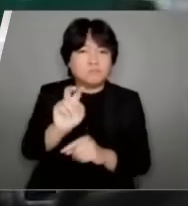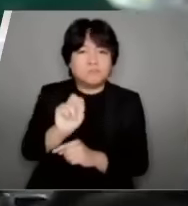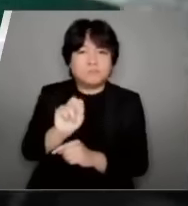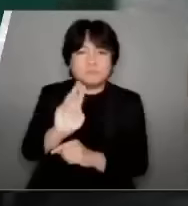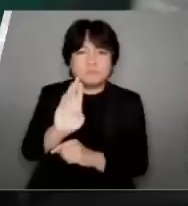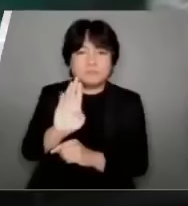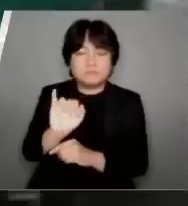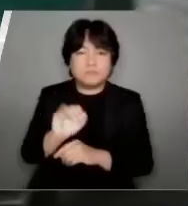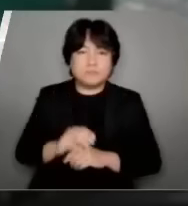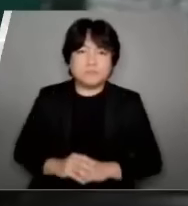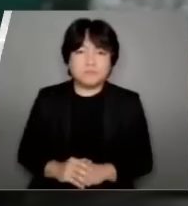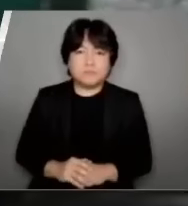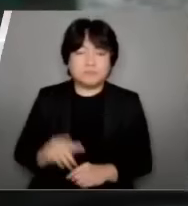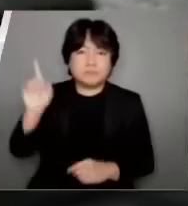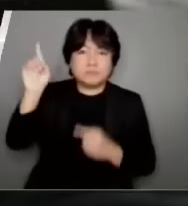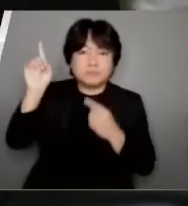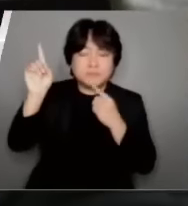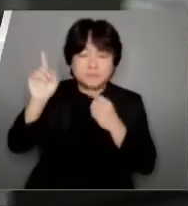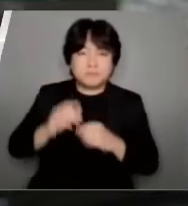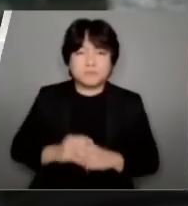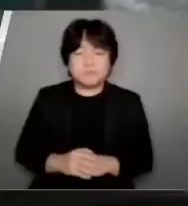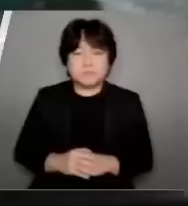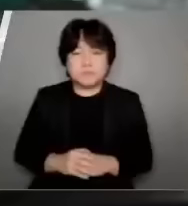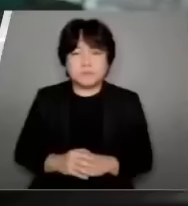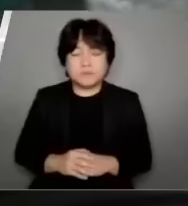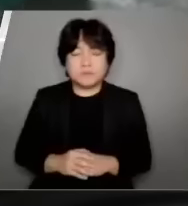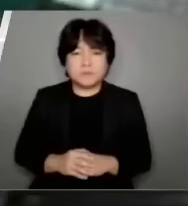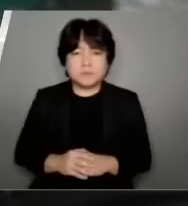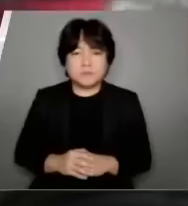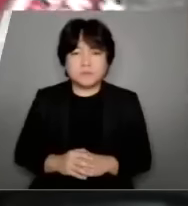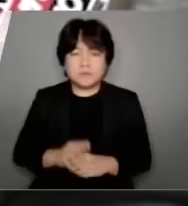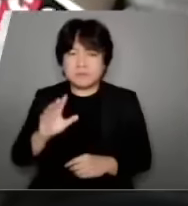kanya kung anong legal status,